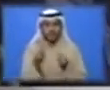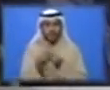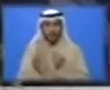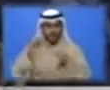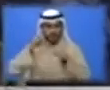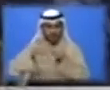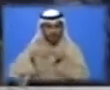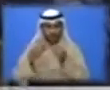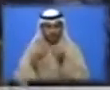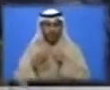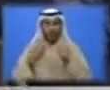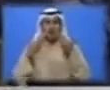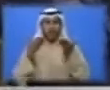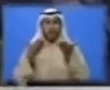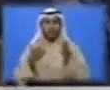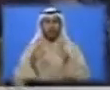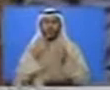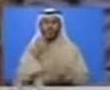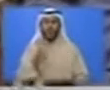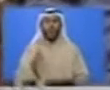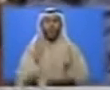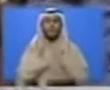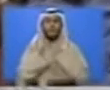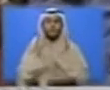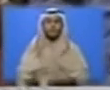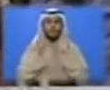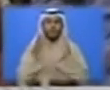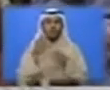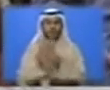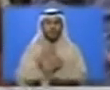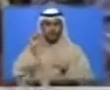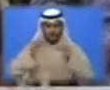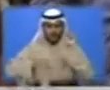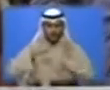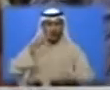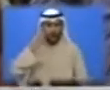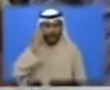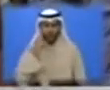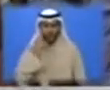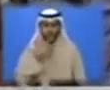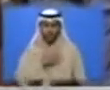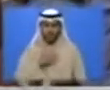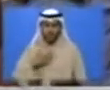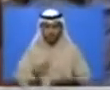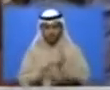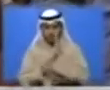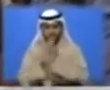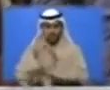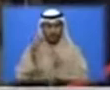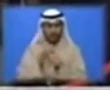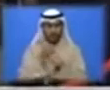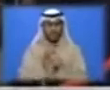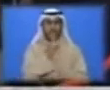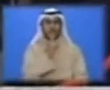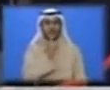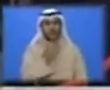وللشعب القطري الكريم أسمى آيات التهاني والتبريكات ودوام الرقي والازدهار، وأن تتواصل